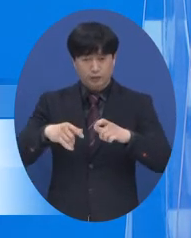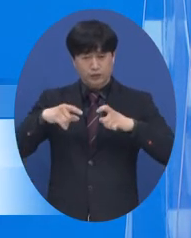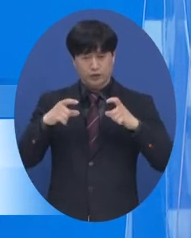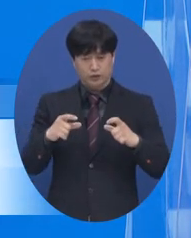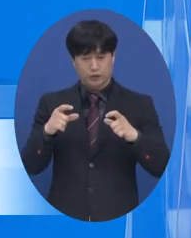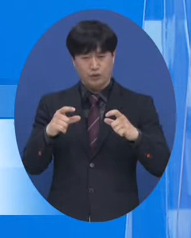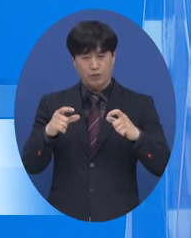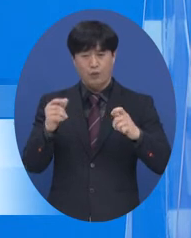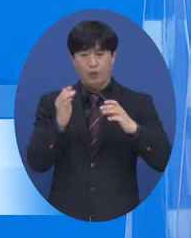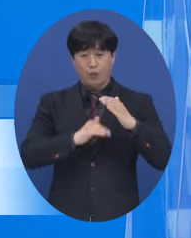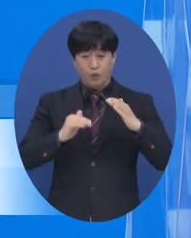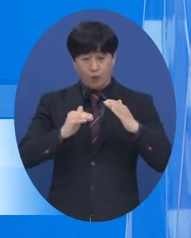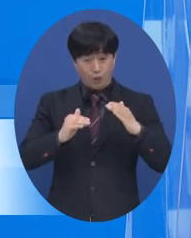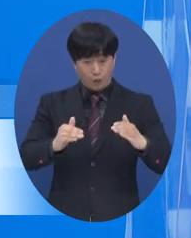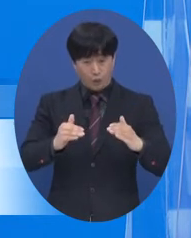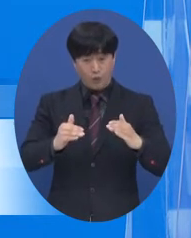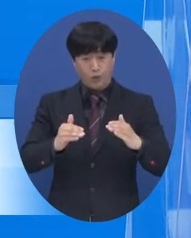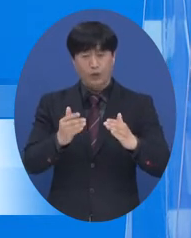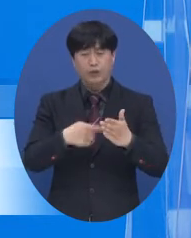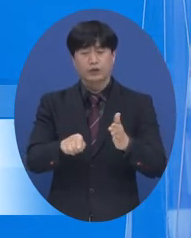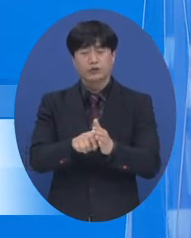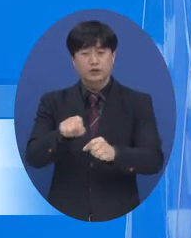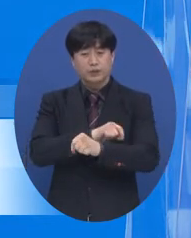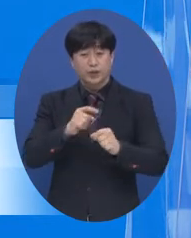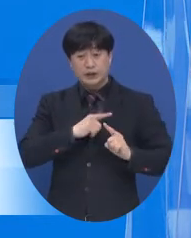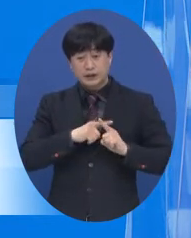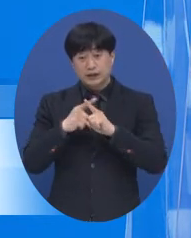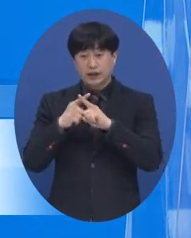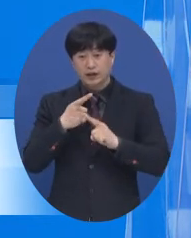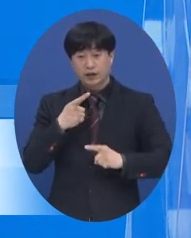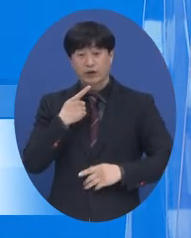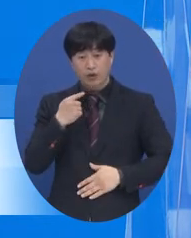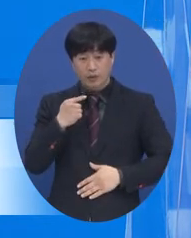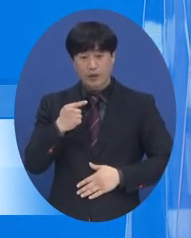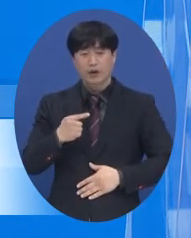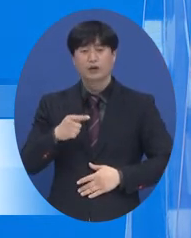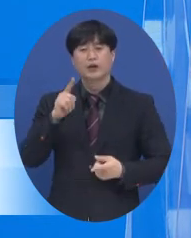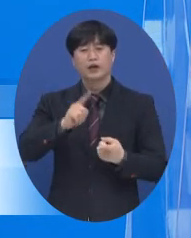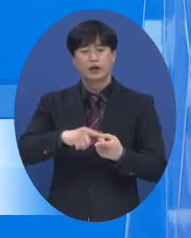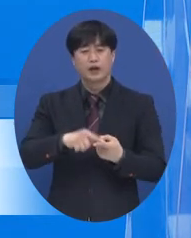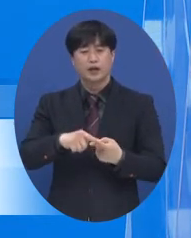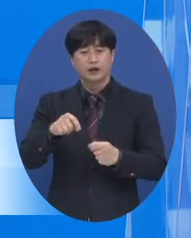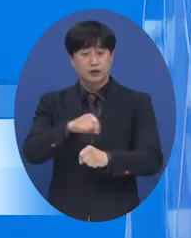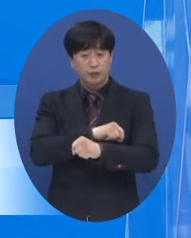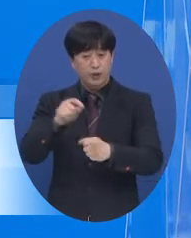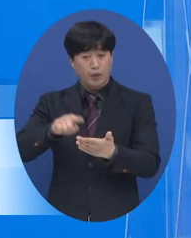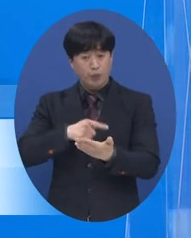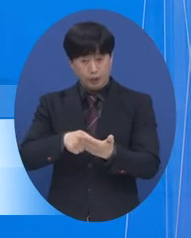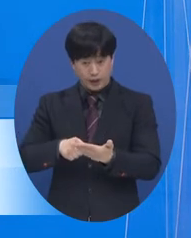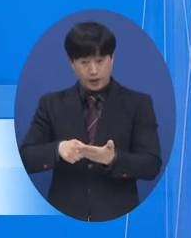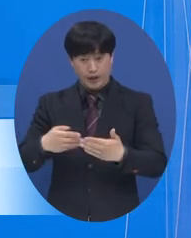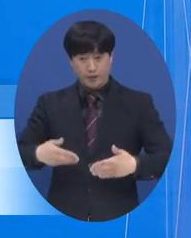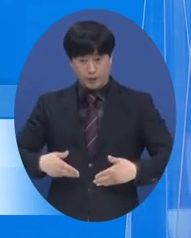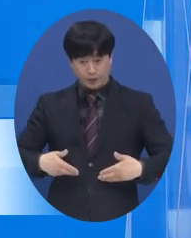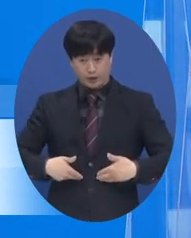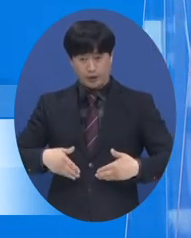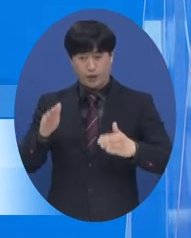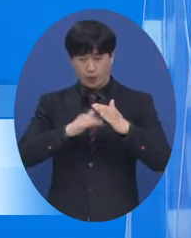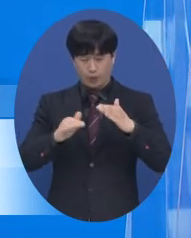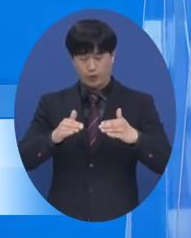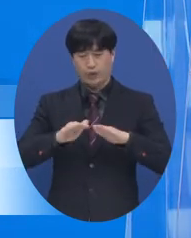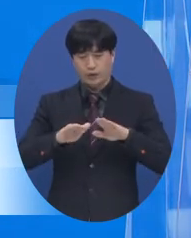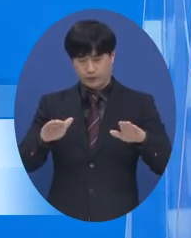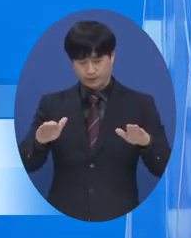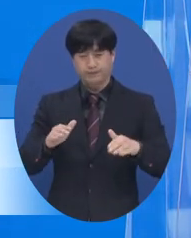사람이든 지역이든 공동체를 위한 특별한 희생을 치른 경우에는 그에 상응하는 특별한 보상이 있어야